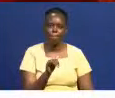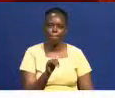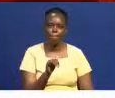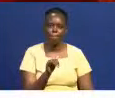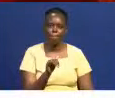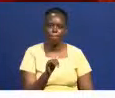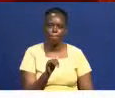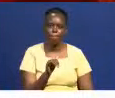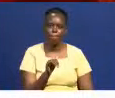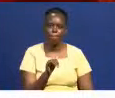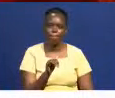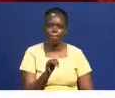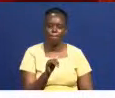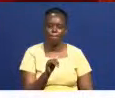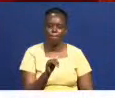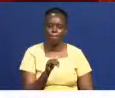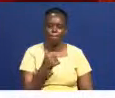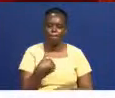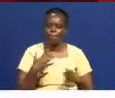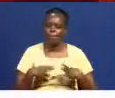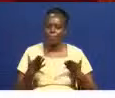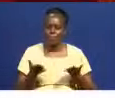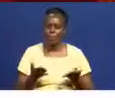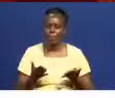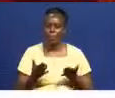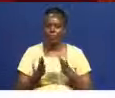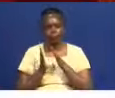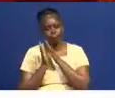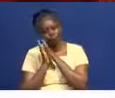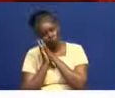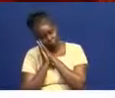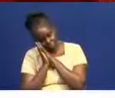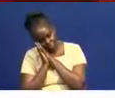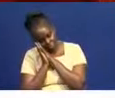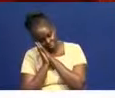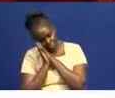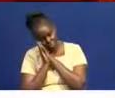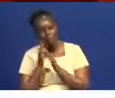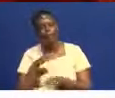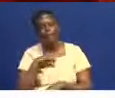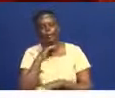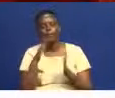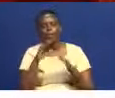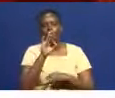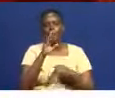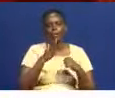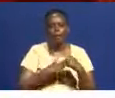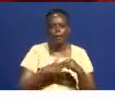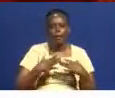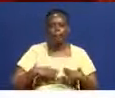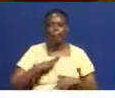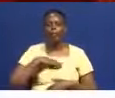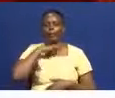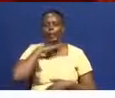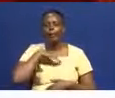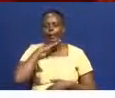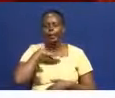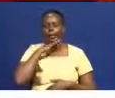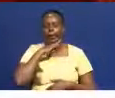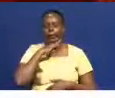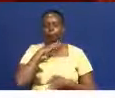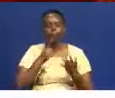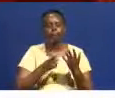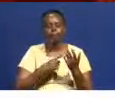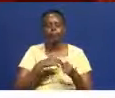kwa sababu nimetangulia kusema kwamba kuna watu ambao hivi sasa wamelala katika mochari ambao ni 39 katika ile ratiba ya